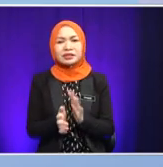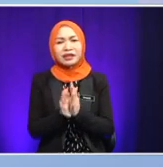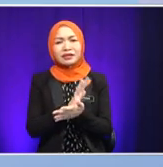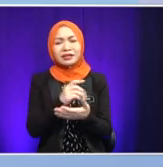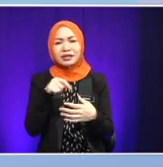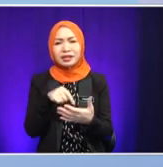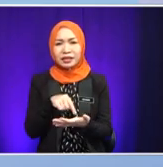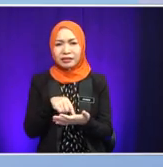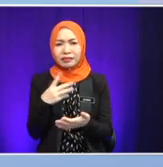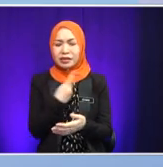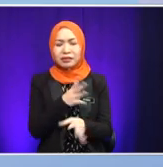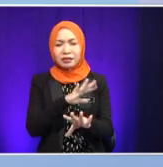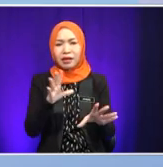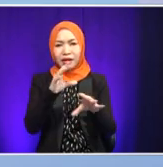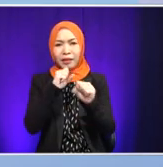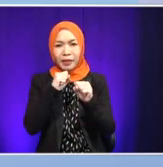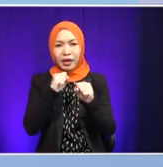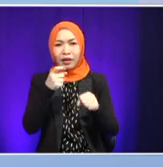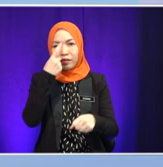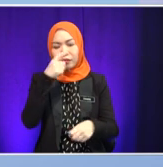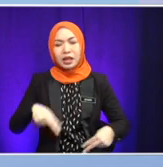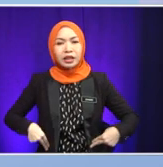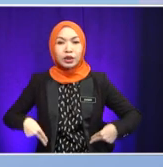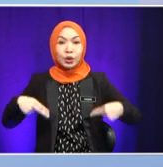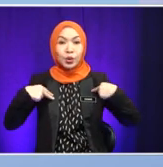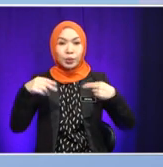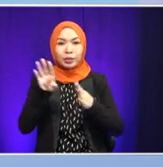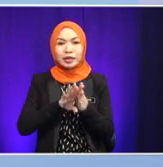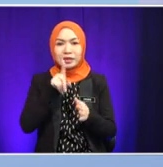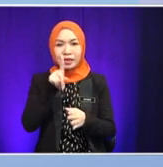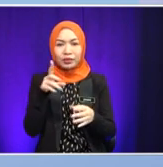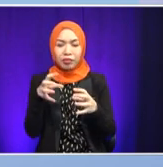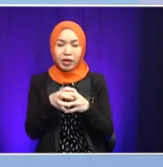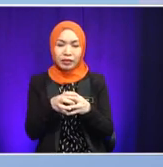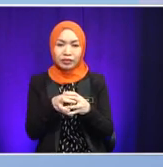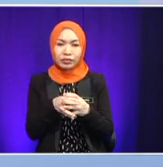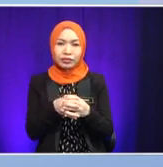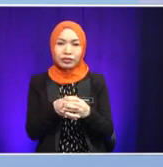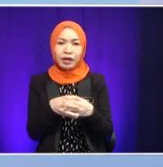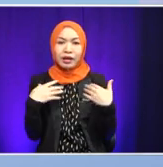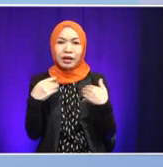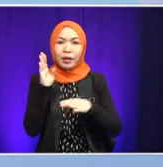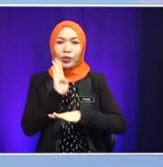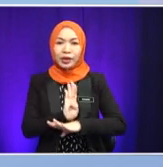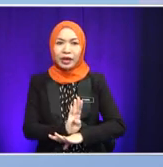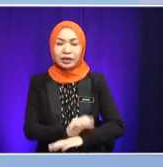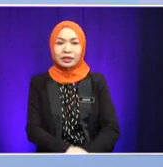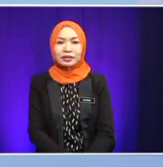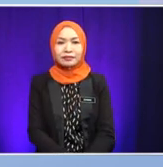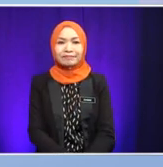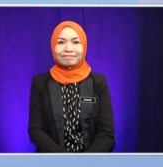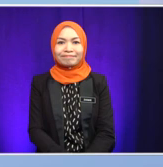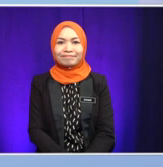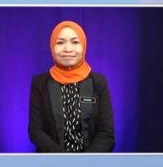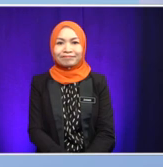Bersatu padu ya dan seterusnya tentang budaya dan adat resam Ayah ini adalah karena kurang memahami budaya lain